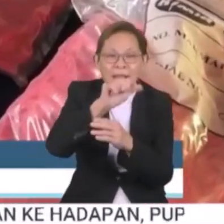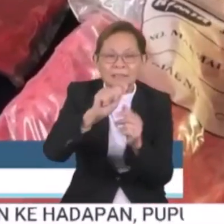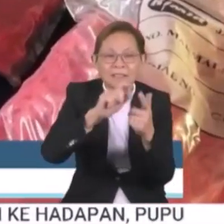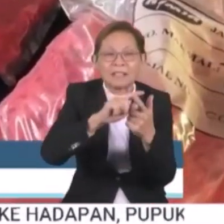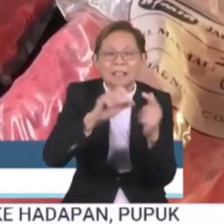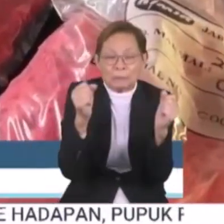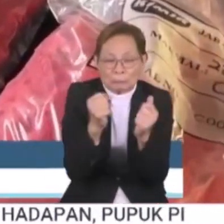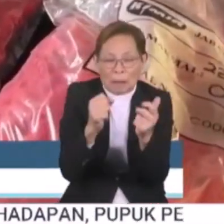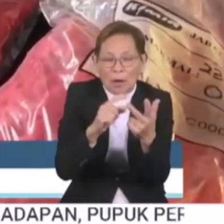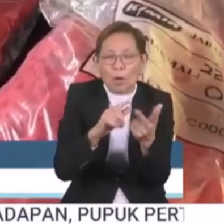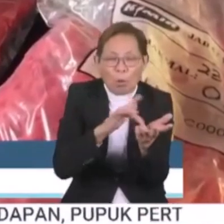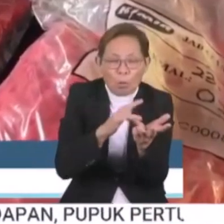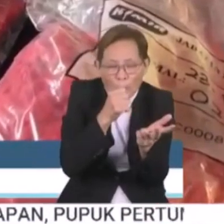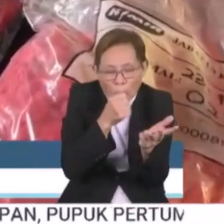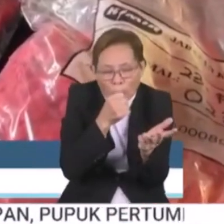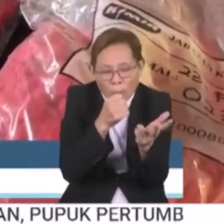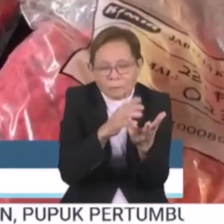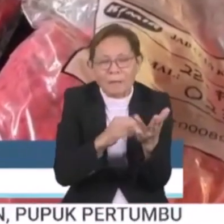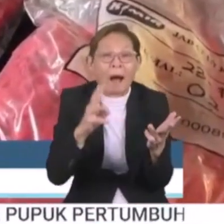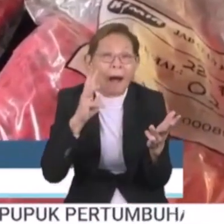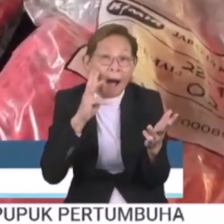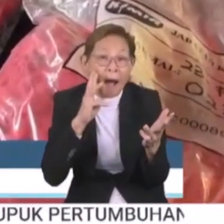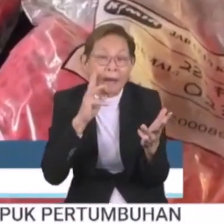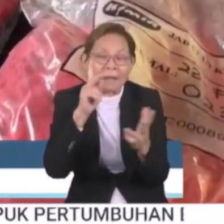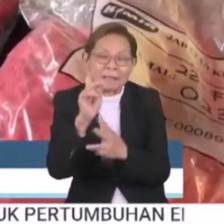syabu, ubat batuk dan air ketum.